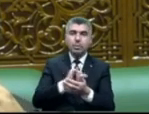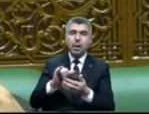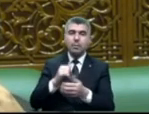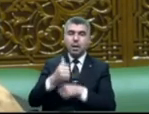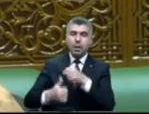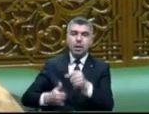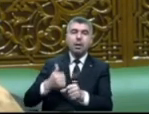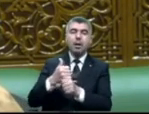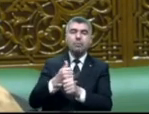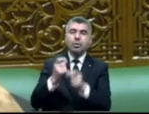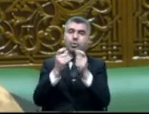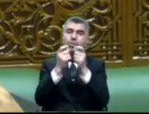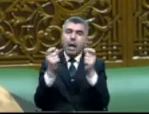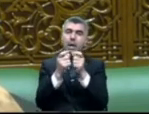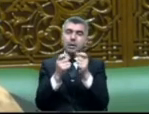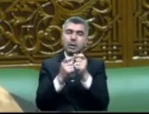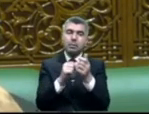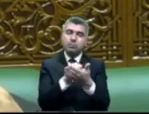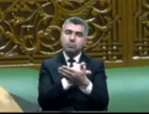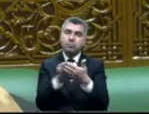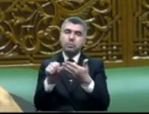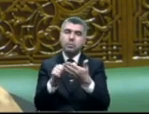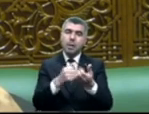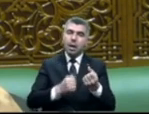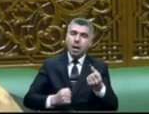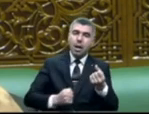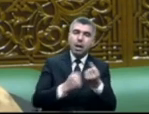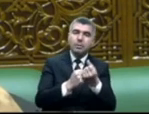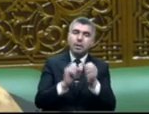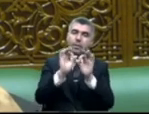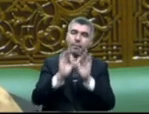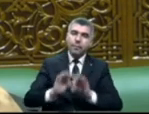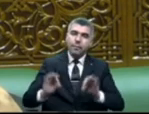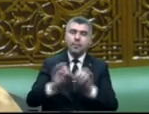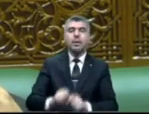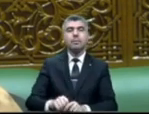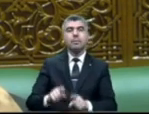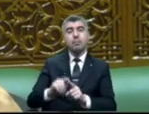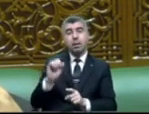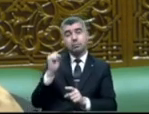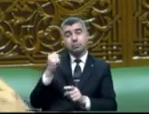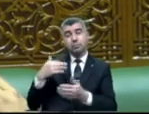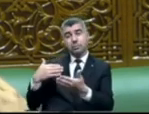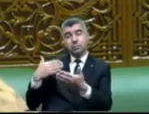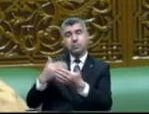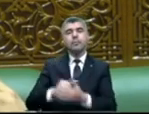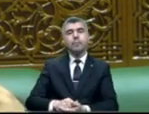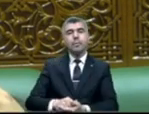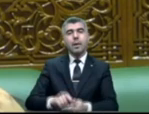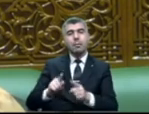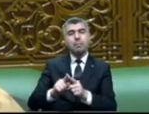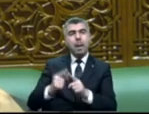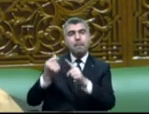السنة بسبب تأخر الشركة في دفع قيمة الحبوب حيث يصل أجل الأداء لشهور، تعبئة الموارد